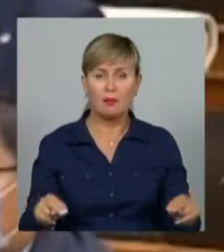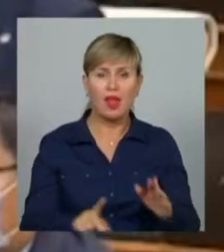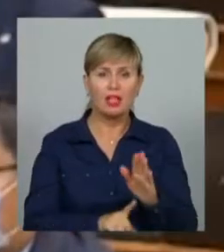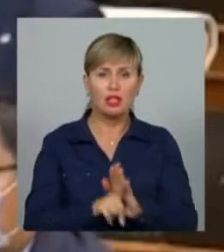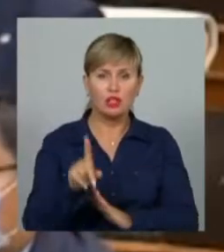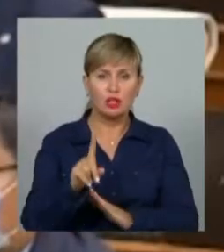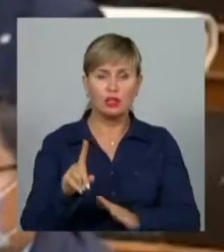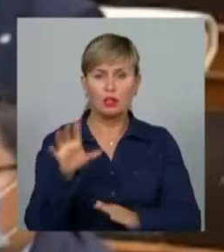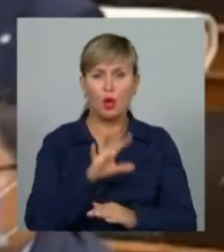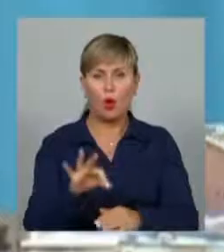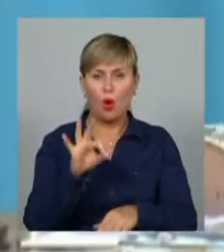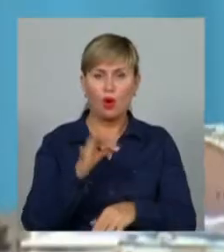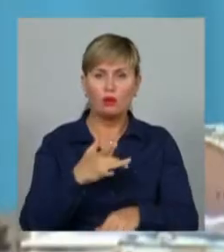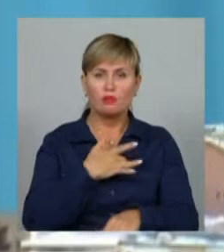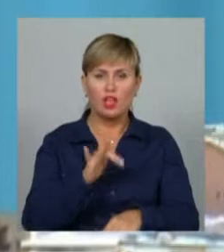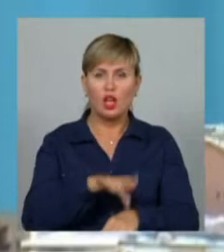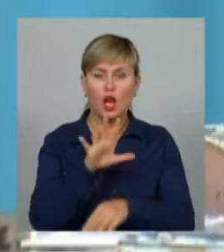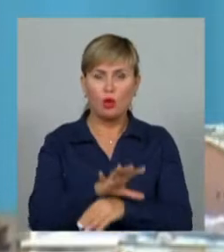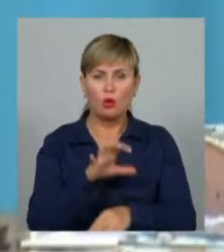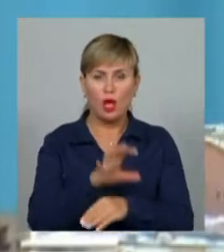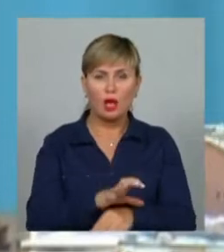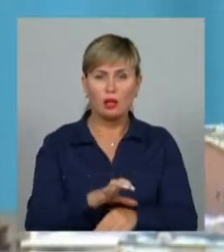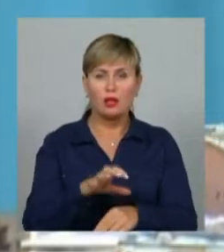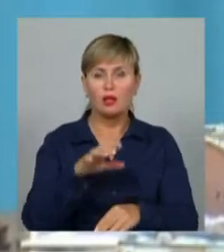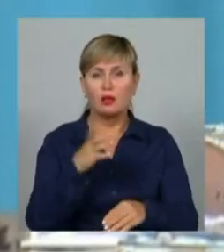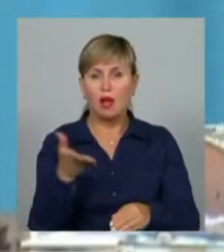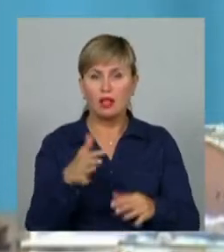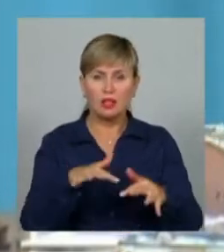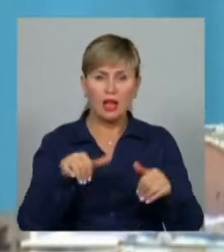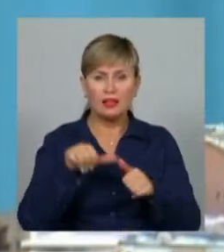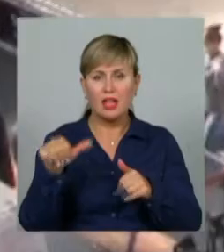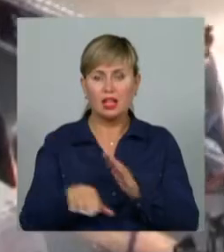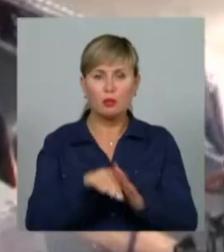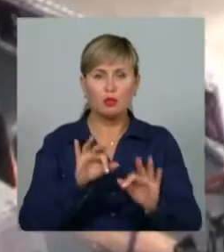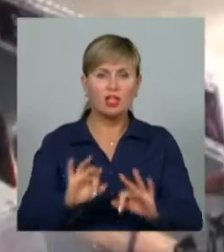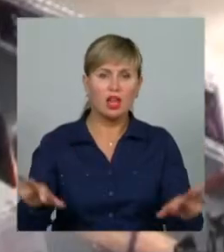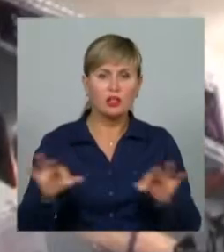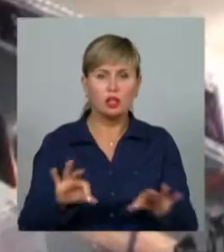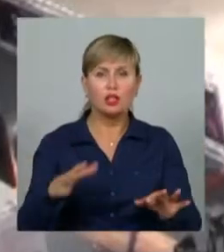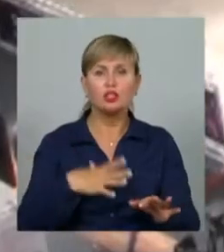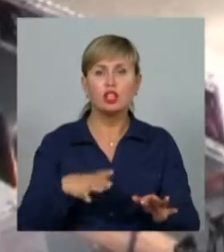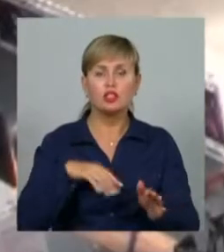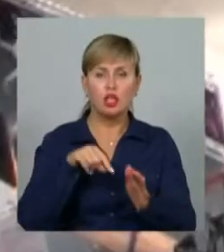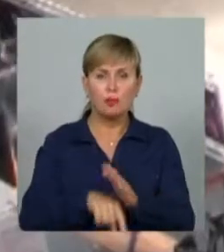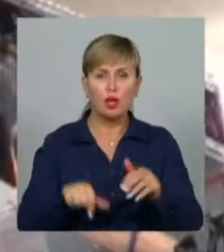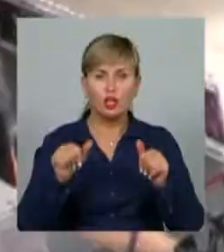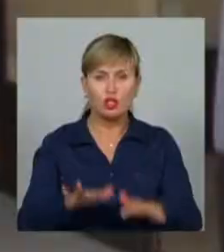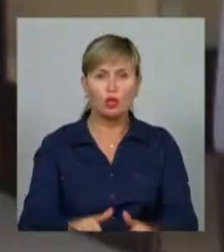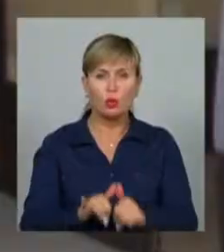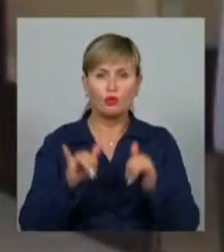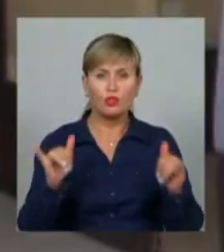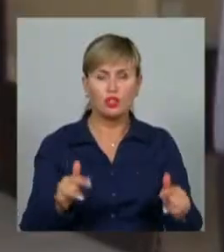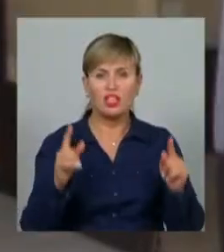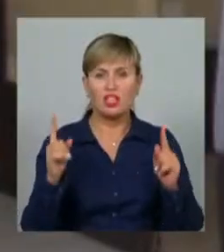началось с порции критики в адрес Минздрава. Спикер Мажилиса и отдельные депутаты недоумевают, для чего в профильном ведомстве решили увеличить